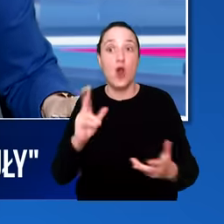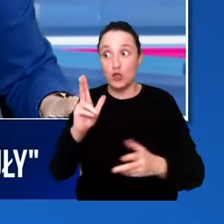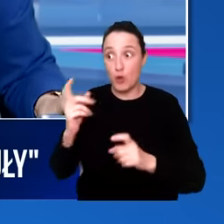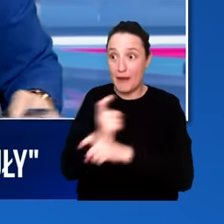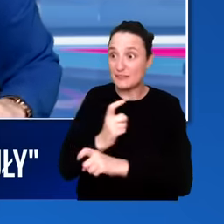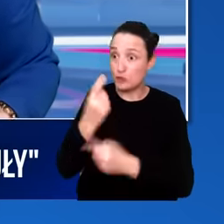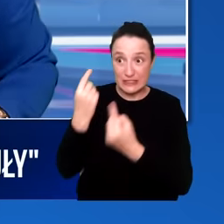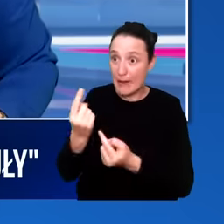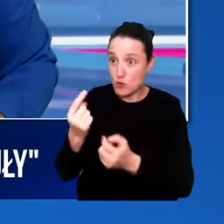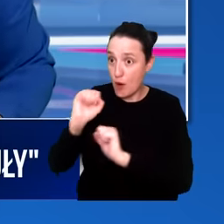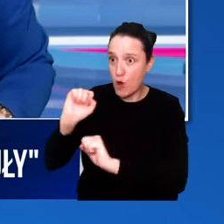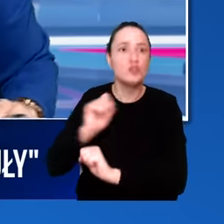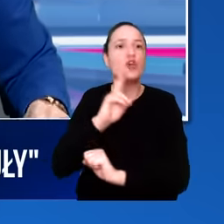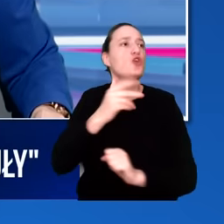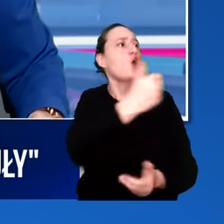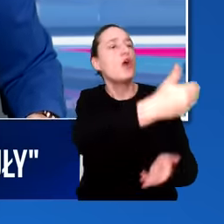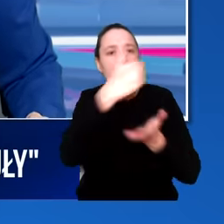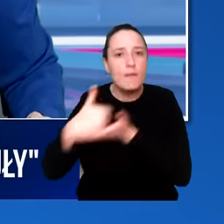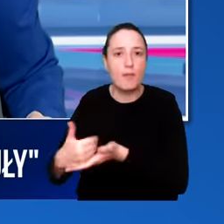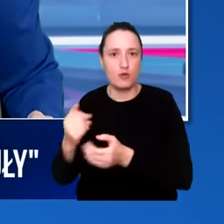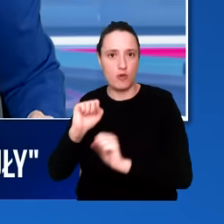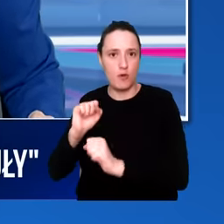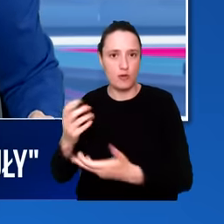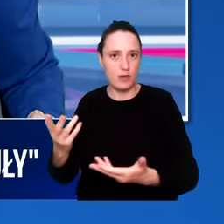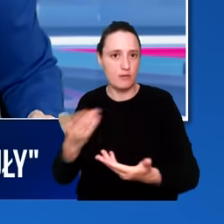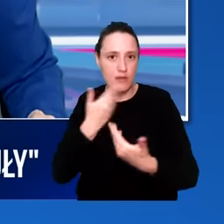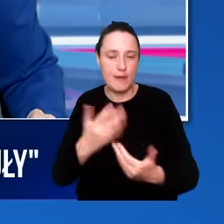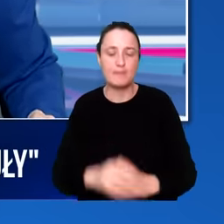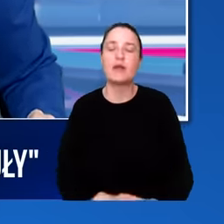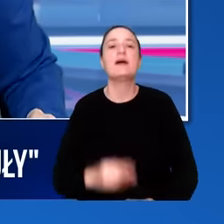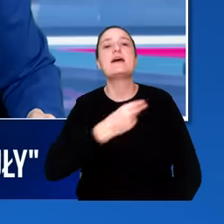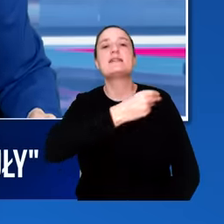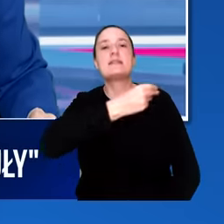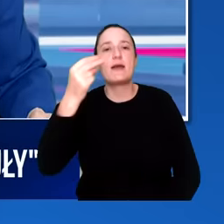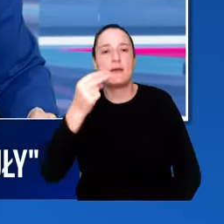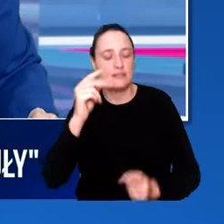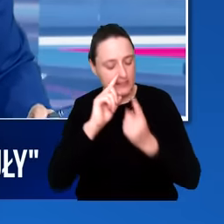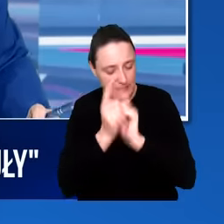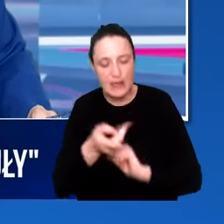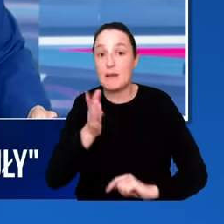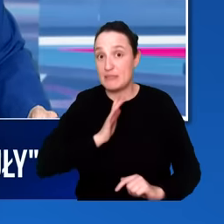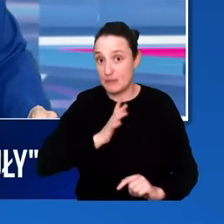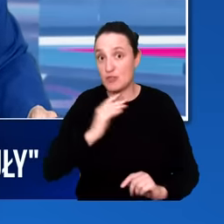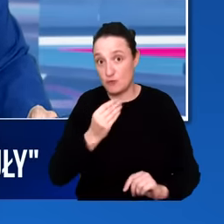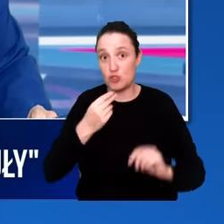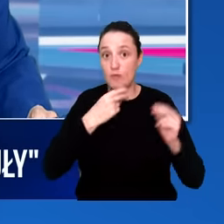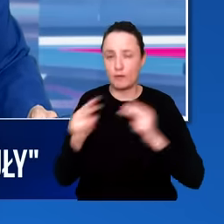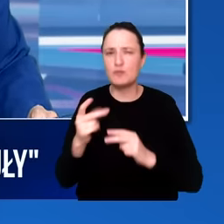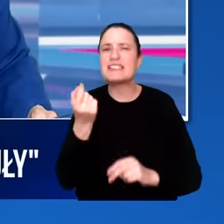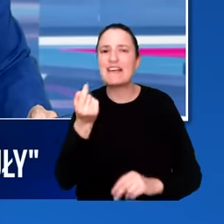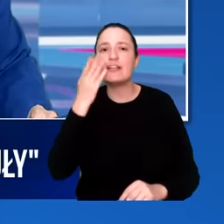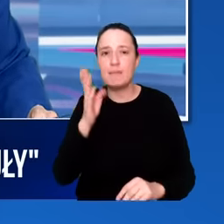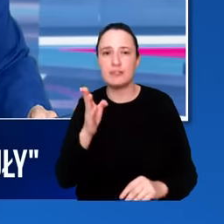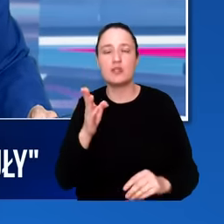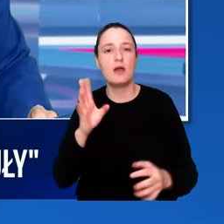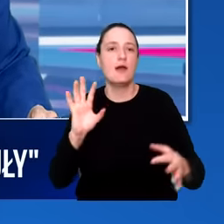samo nie wydaje na swoje bezpieczeństwo. Szanowni Państwo, to na moment zmieniamy temat, bo do bezpieczeństwa będziemy powracać za chwilę połączenie z Nowym